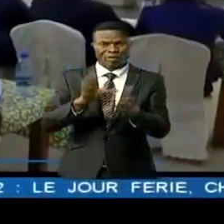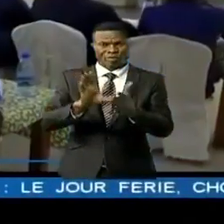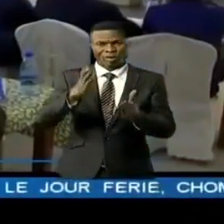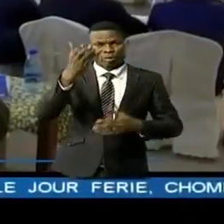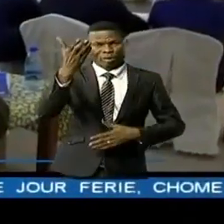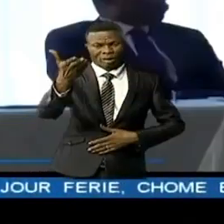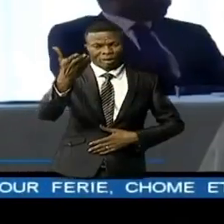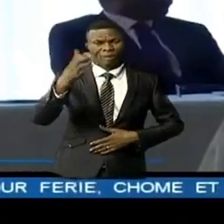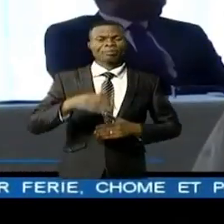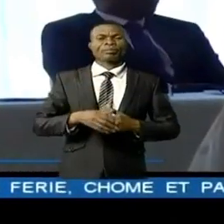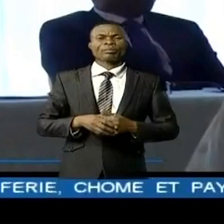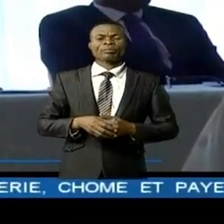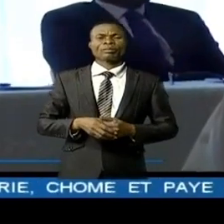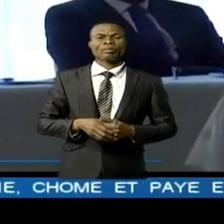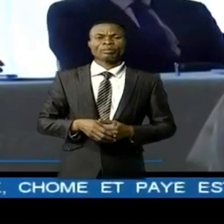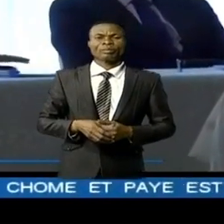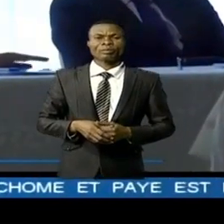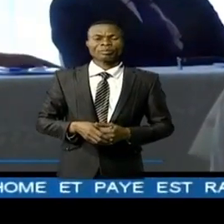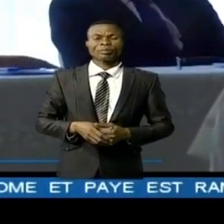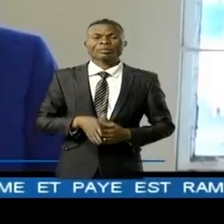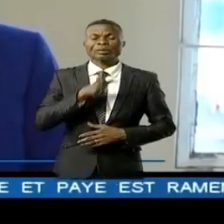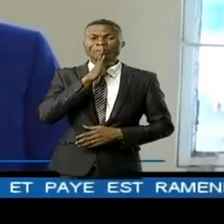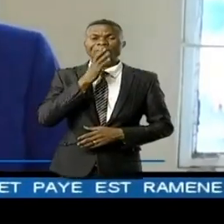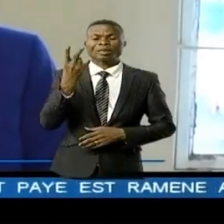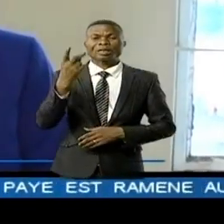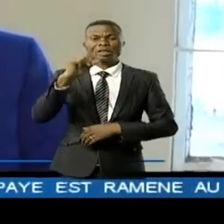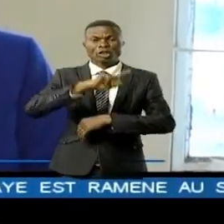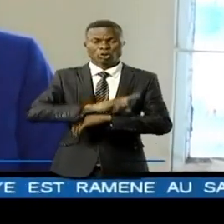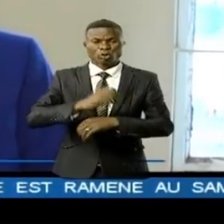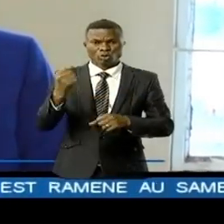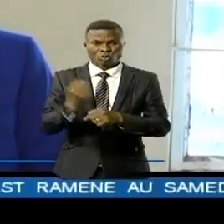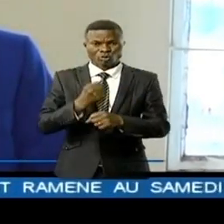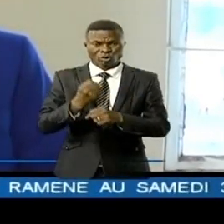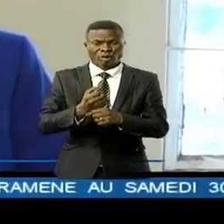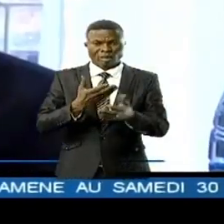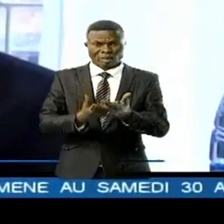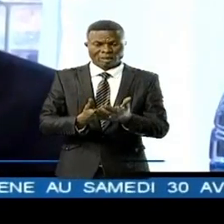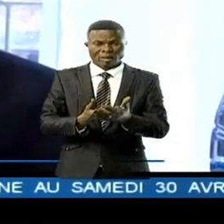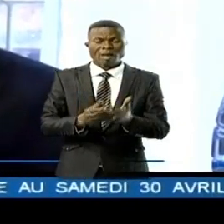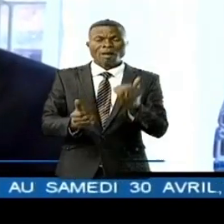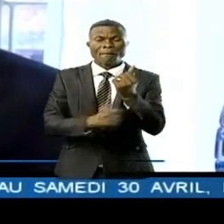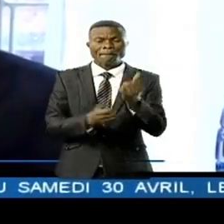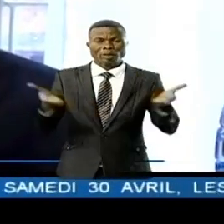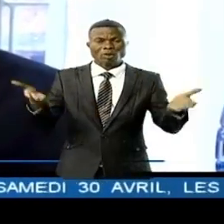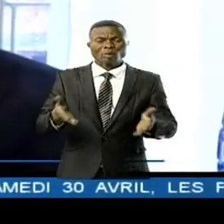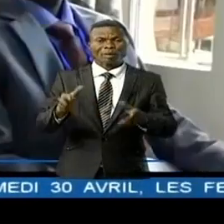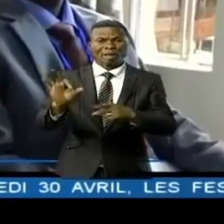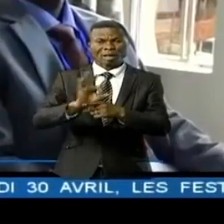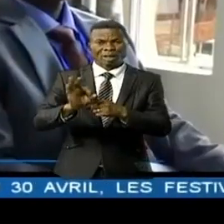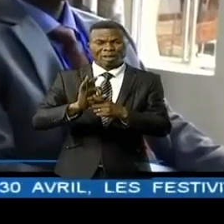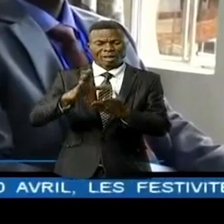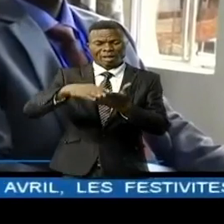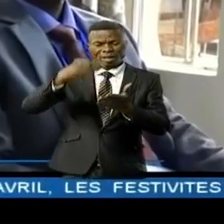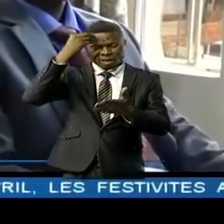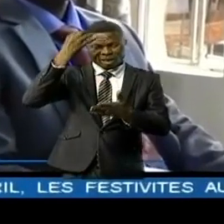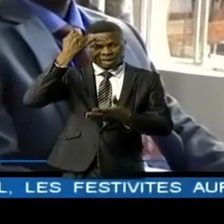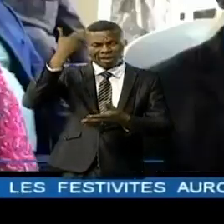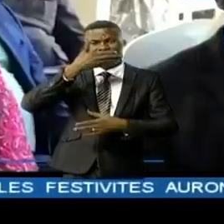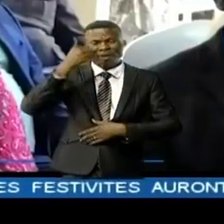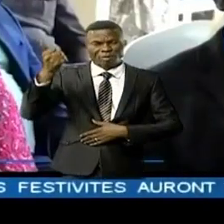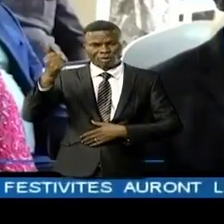Reportage. Qui ont duré des jours, le participant à ces assises ont une meilleure compréhension des activités